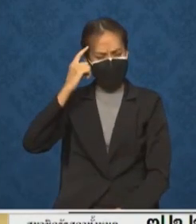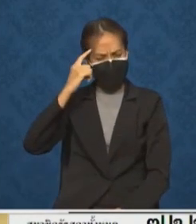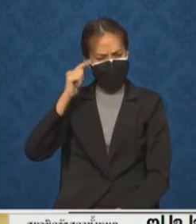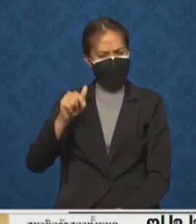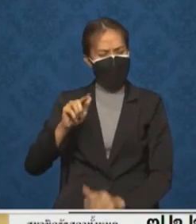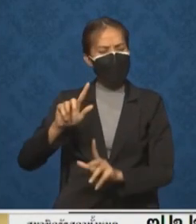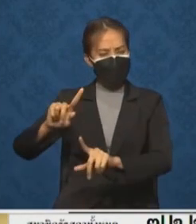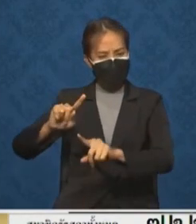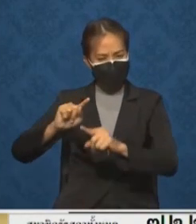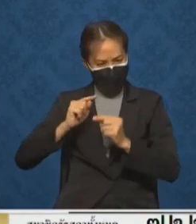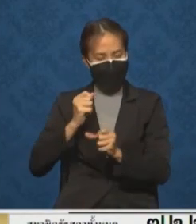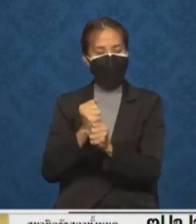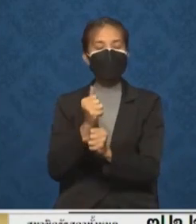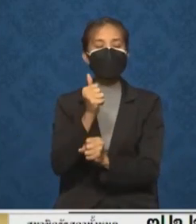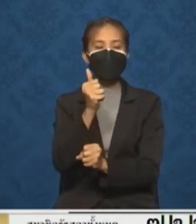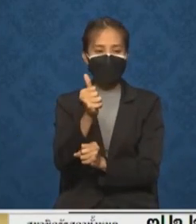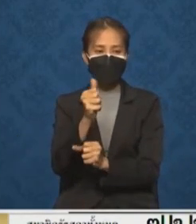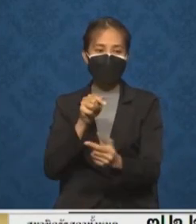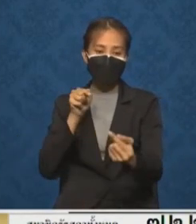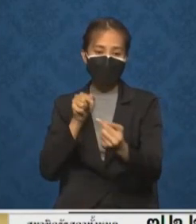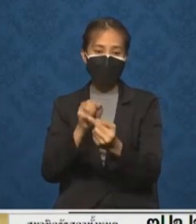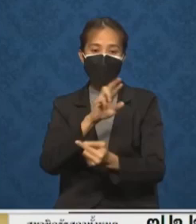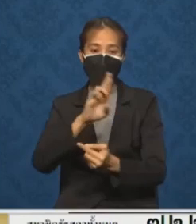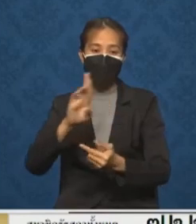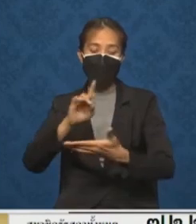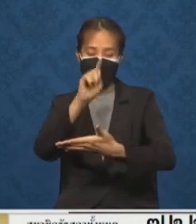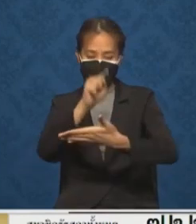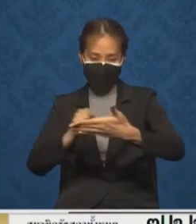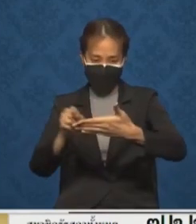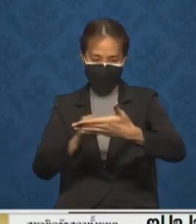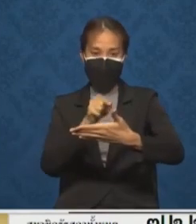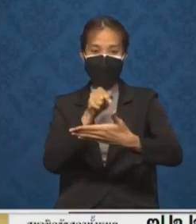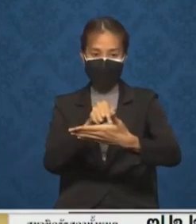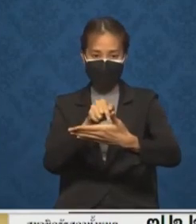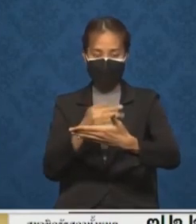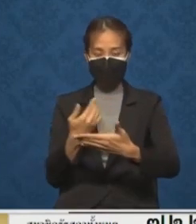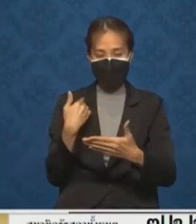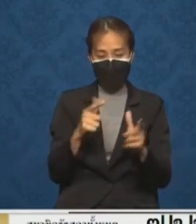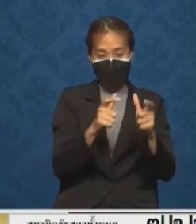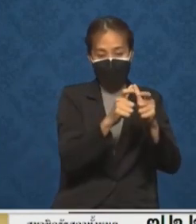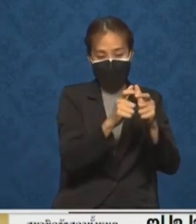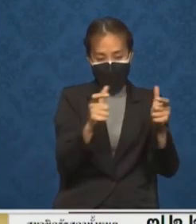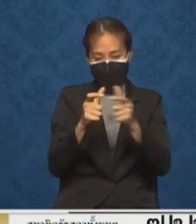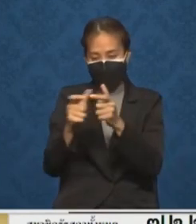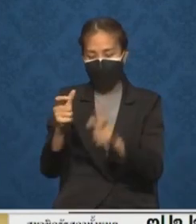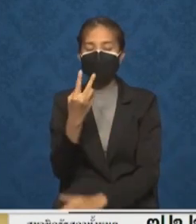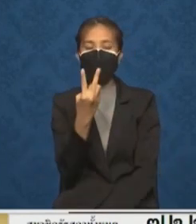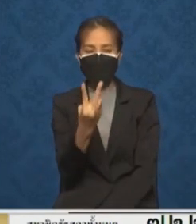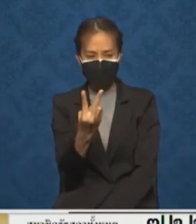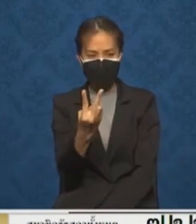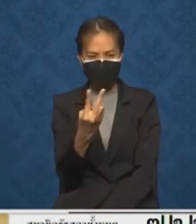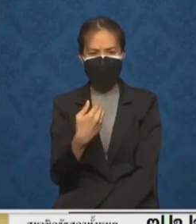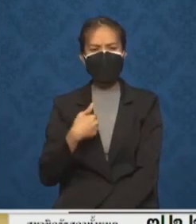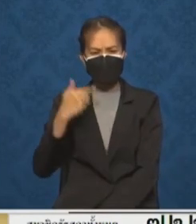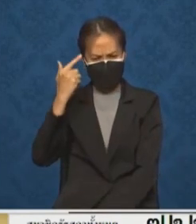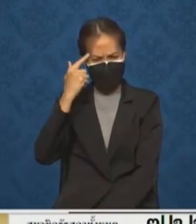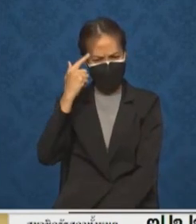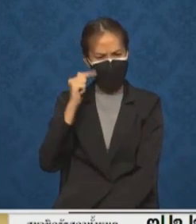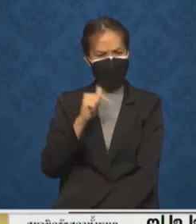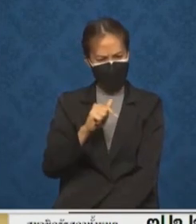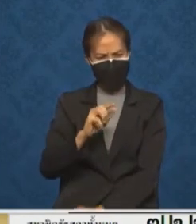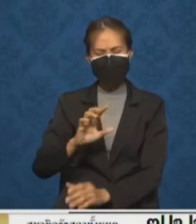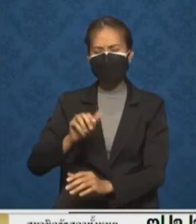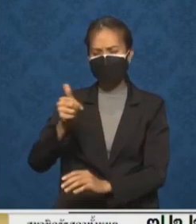ดีว่าระบบเลือกตั้งโดยใช้บัตรเลือกตั้งสองใบนั้นน่าจะตอบโจทย์ทั้งสอง